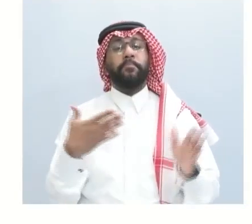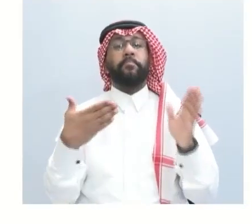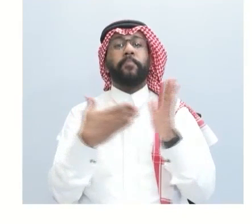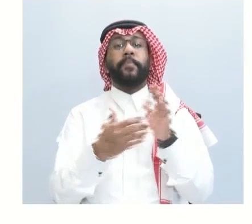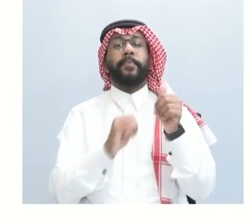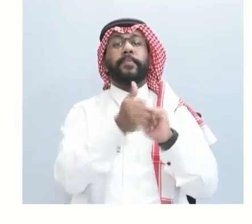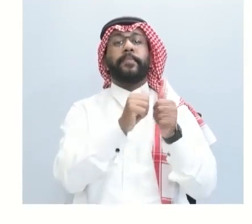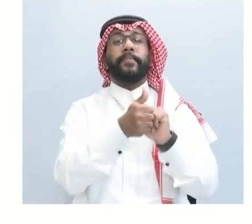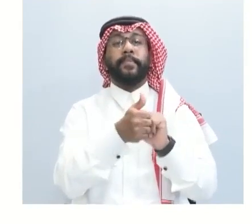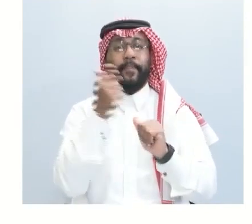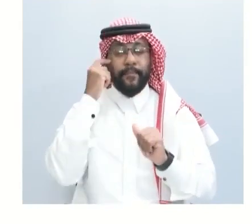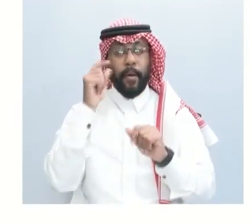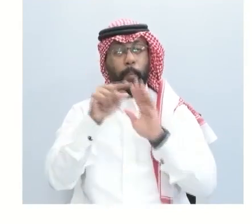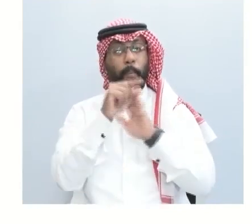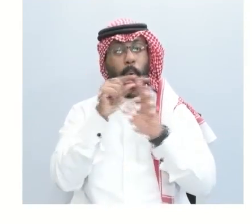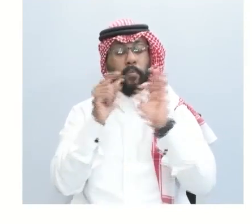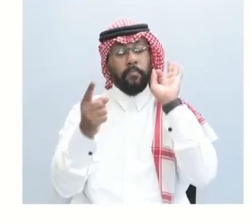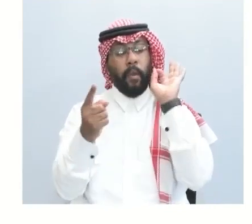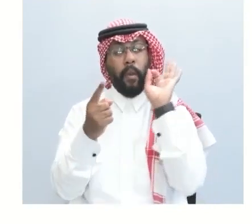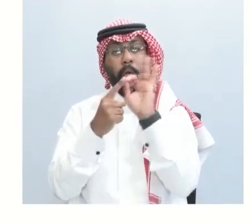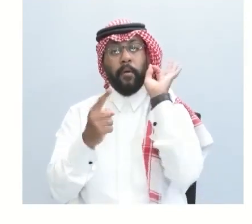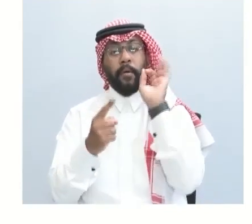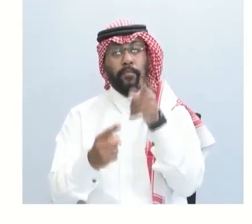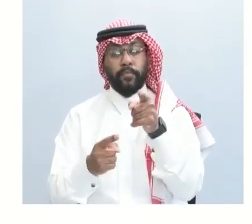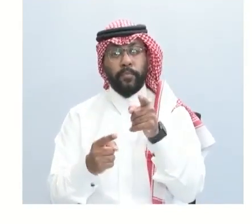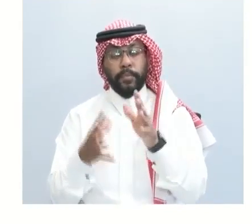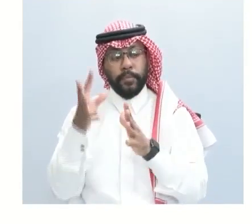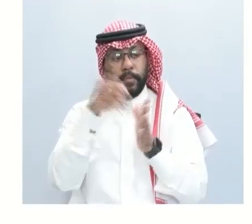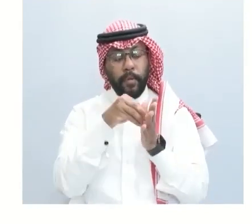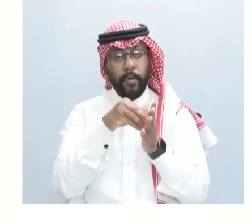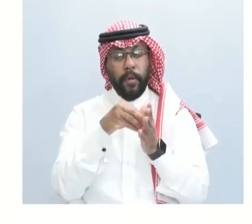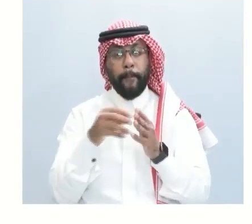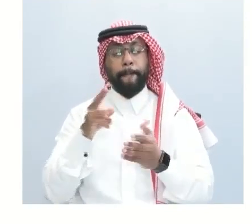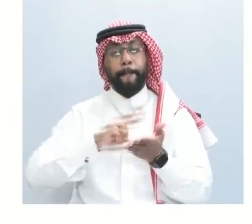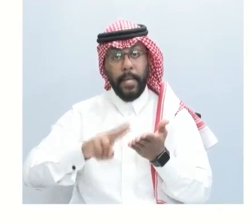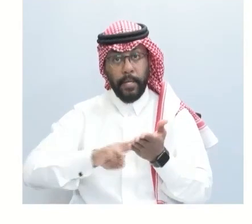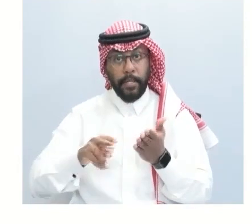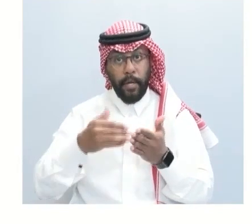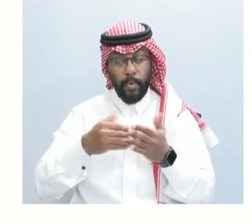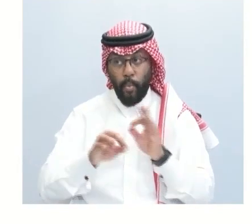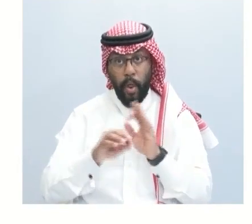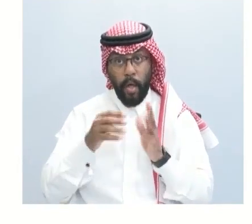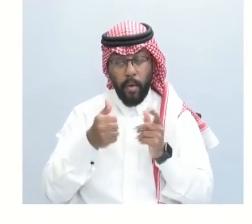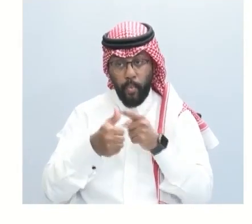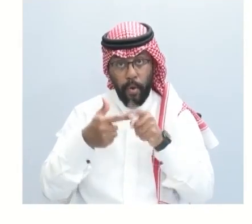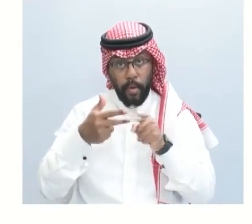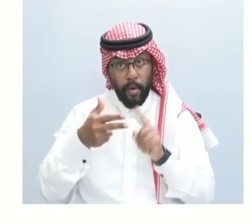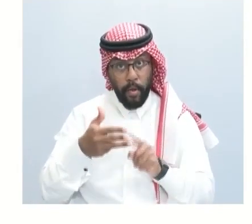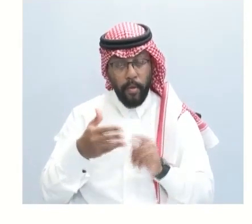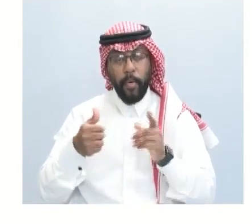الموضوع بعد ذلك ستحدد بناء على هذا المجال المجال الاول بناء الرساله العناصر